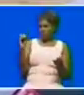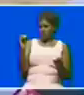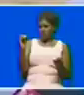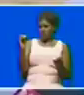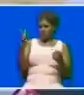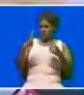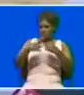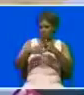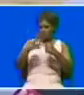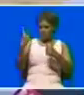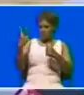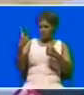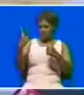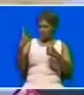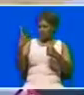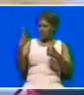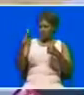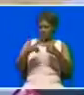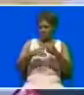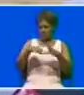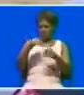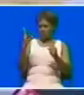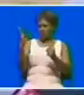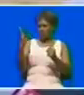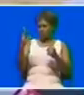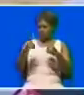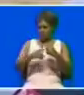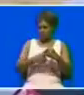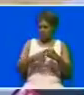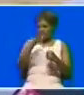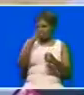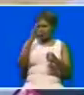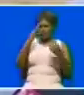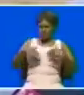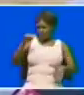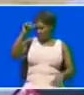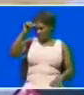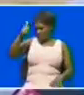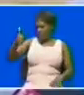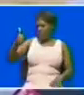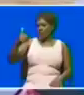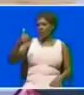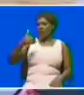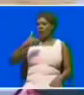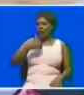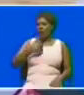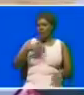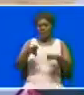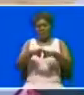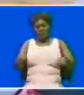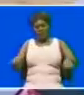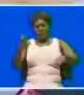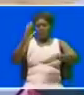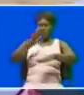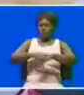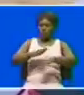47 out of 47. Sasa na pesa iko na watu wa Nyeri ni werefu, wako na afya mzuri,